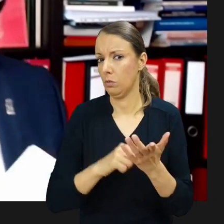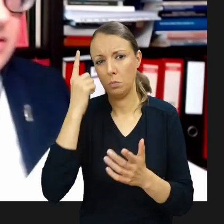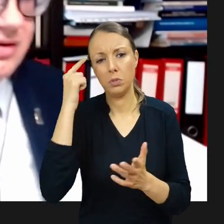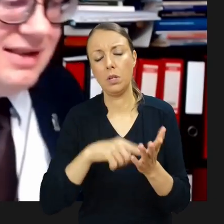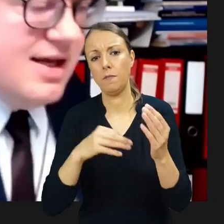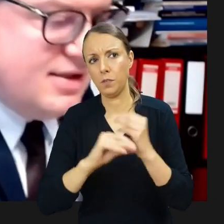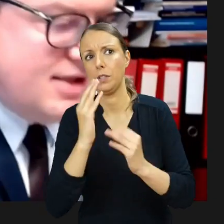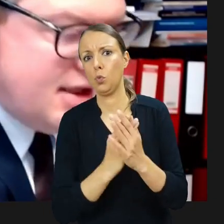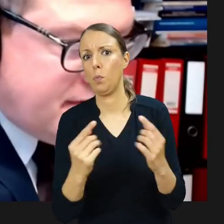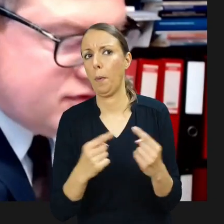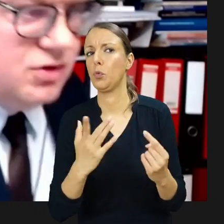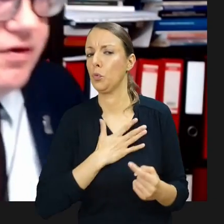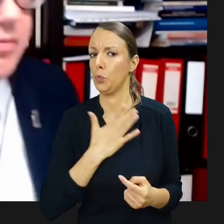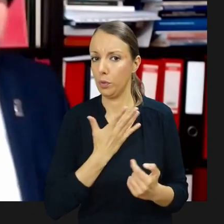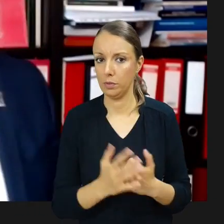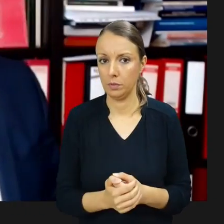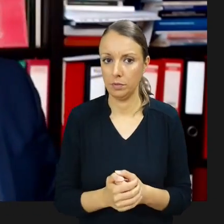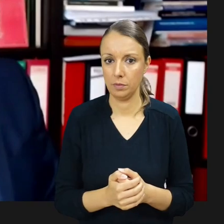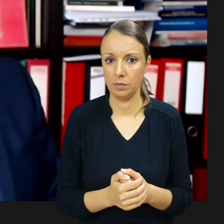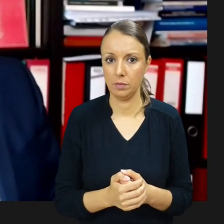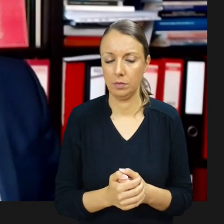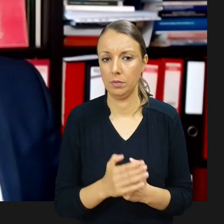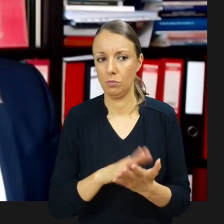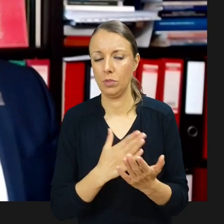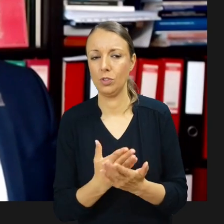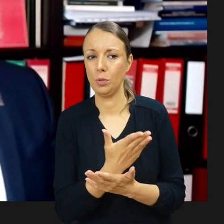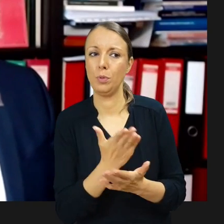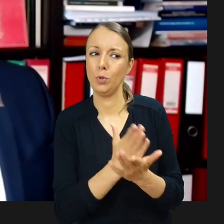jeżeli chodzi o zachęcenie, w cudzysłowie mówię,